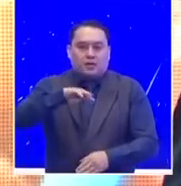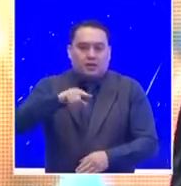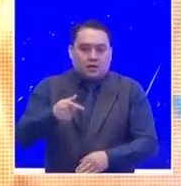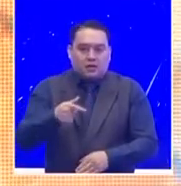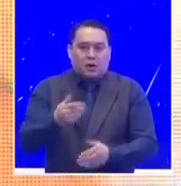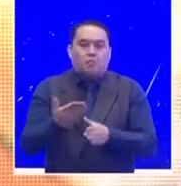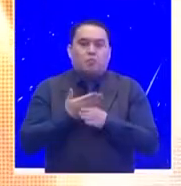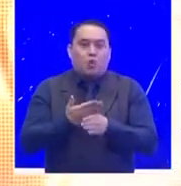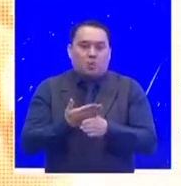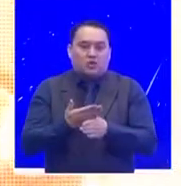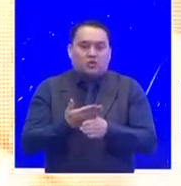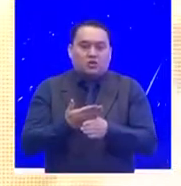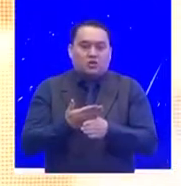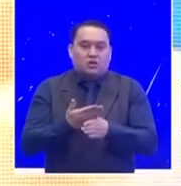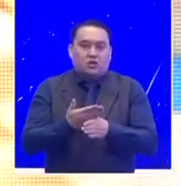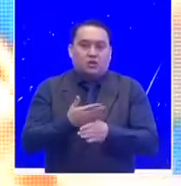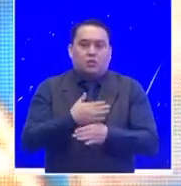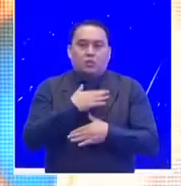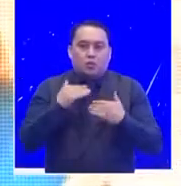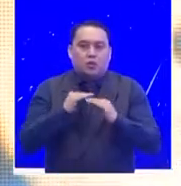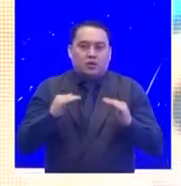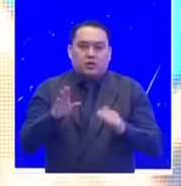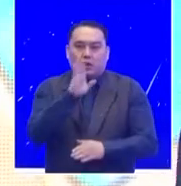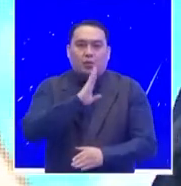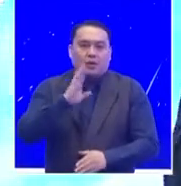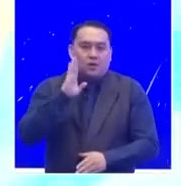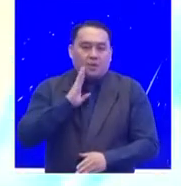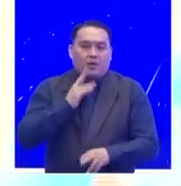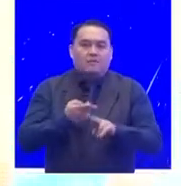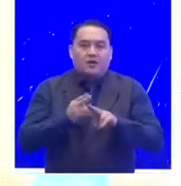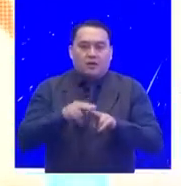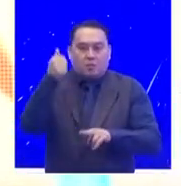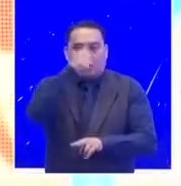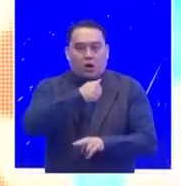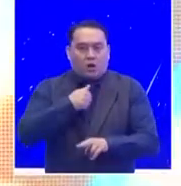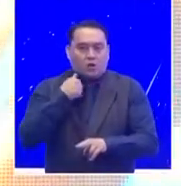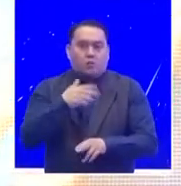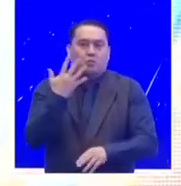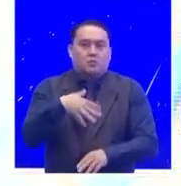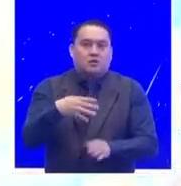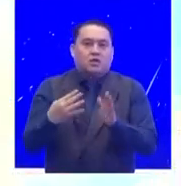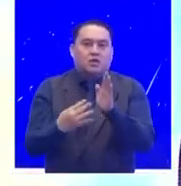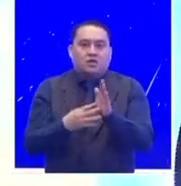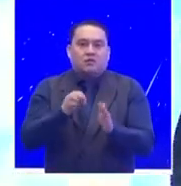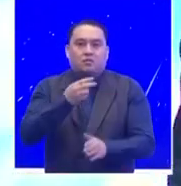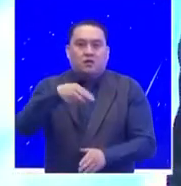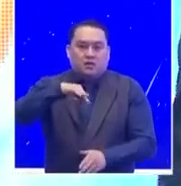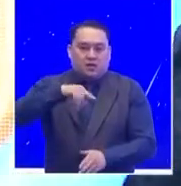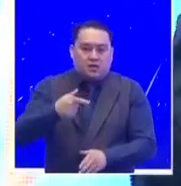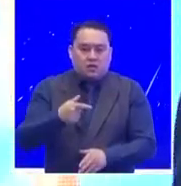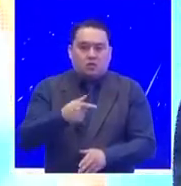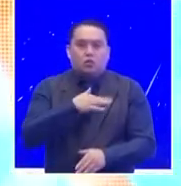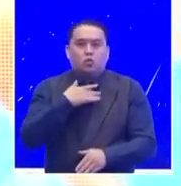на помощь для многодетным матерям, в этом году уже заложено 59 миллиардов тенге. Многие